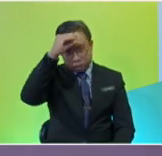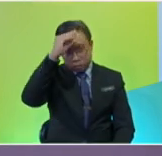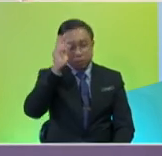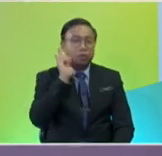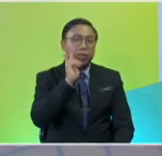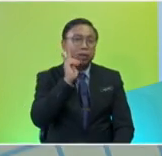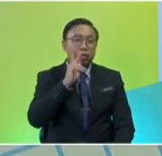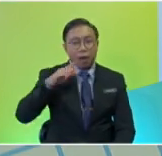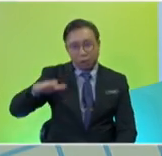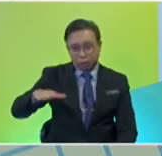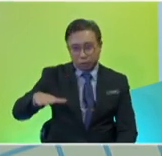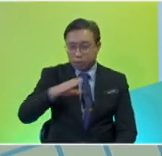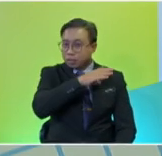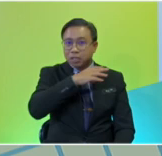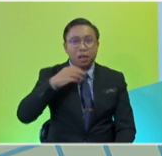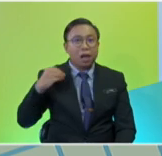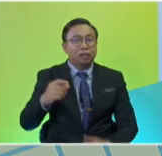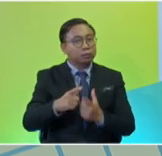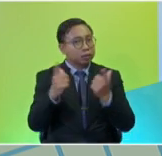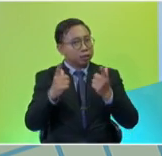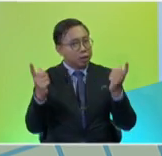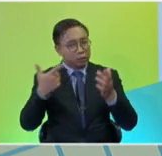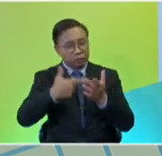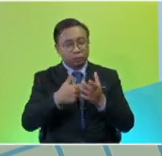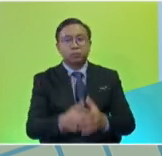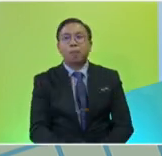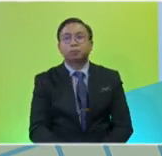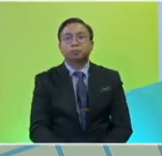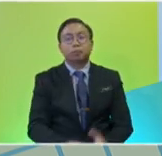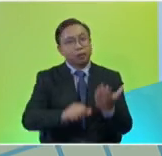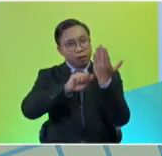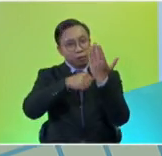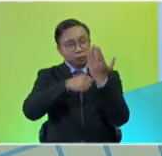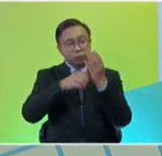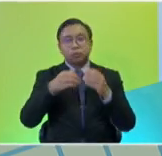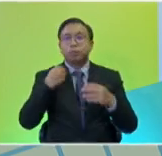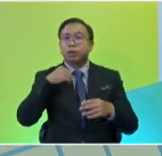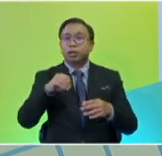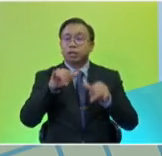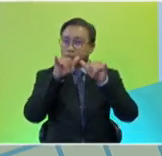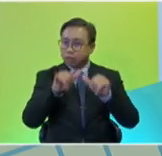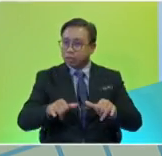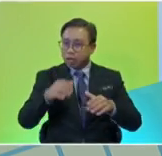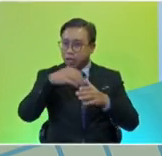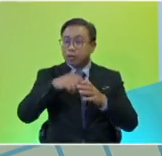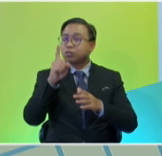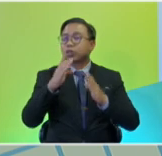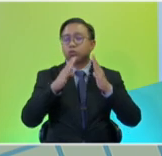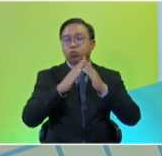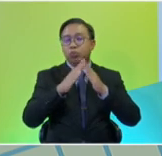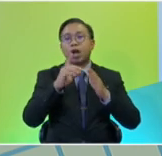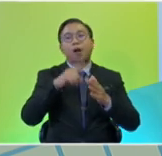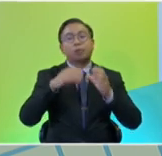adik dan lain-lain lagi Assalamualaikum tinggal di dalam satu rumah ciri apakah